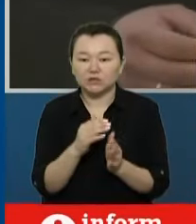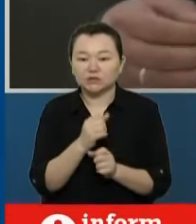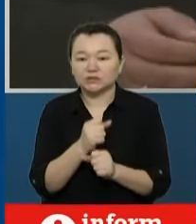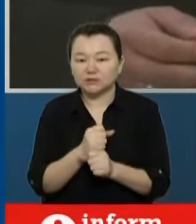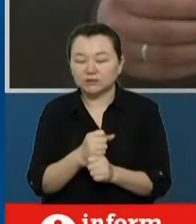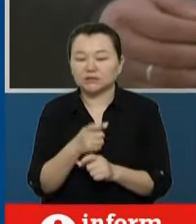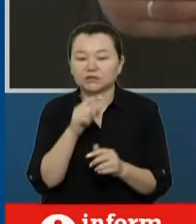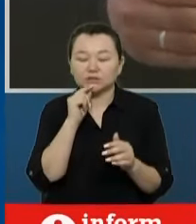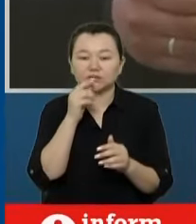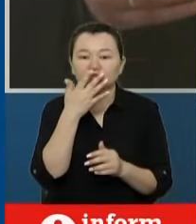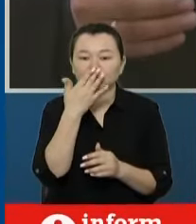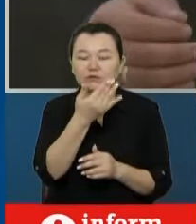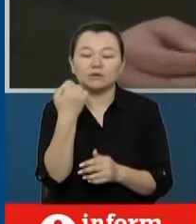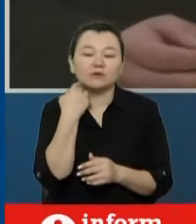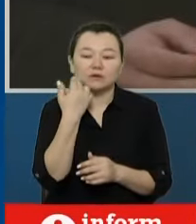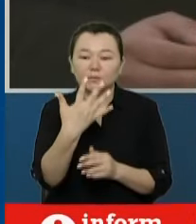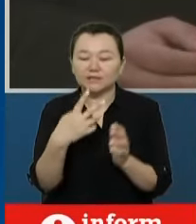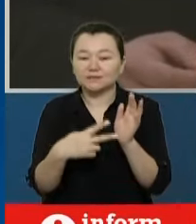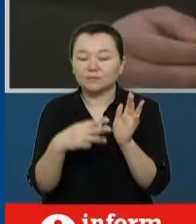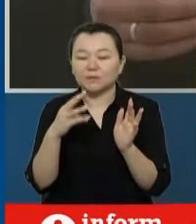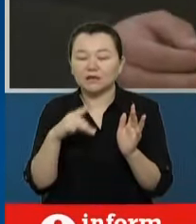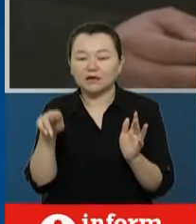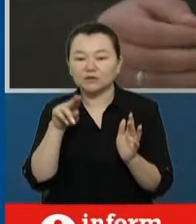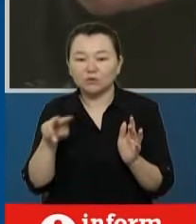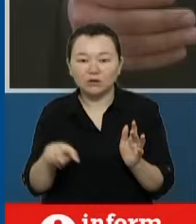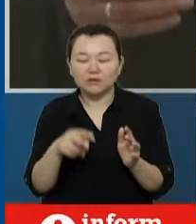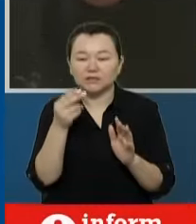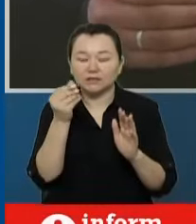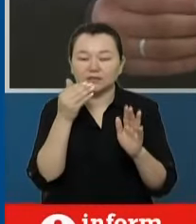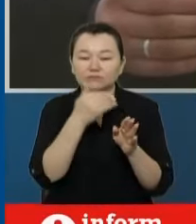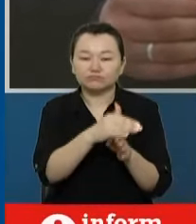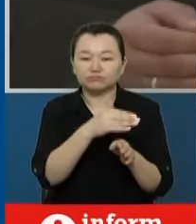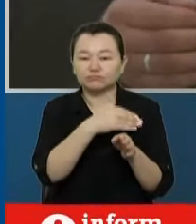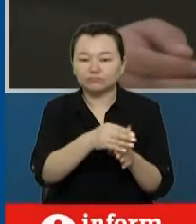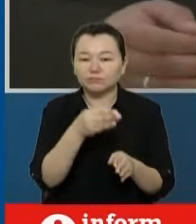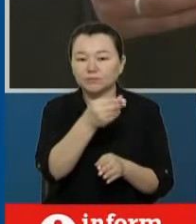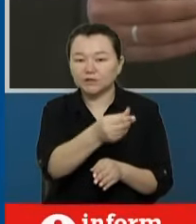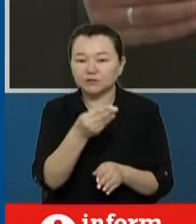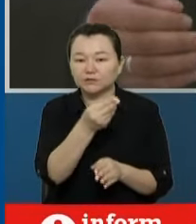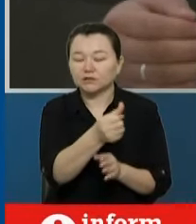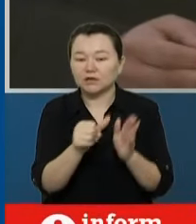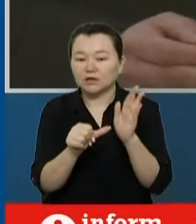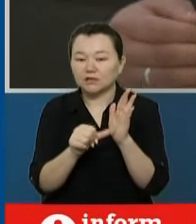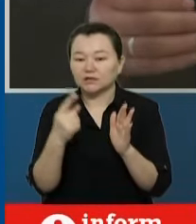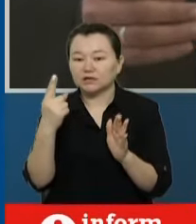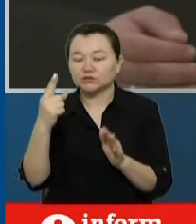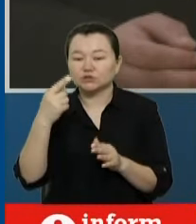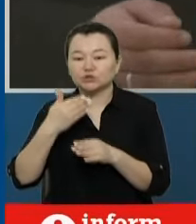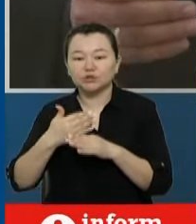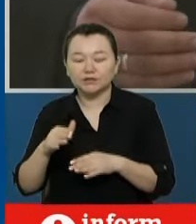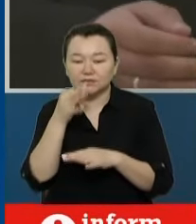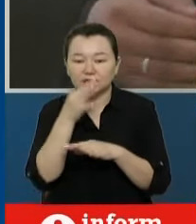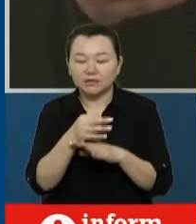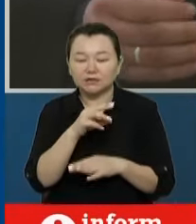сайын сыртқа қарызды өтеуге 5-7 миллиард доллар көлемінде қаржы кетеді. Бұл мемлекет бюджетінің 6-дан 1 бөлігі, дейді депутат Ермұрат